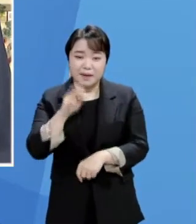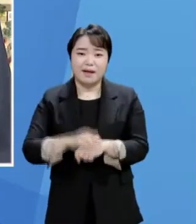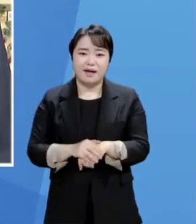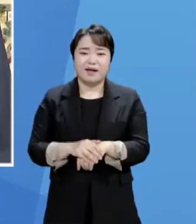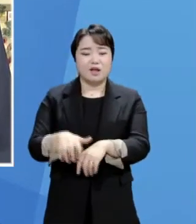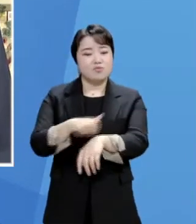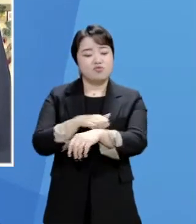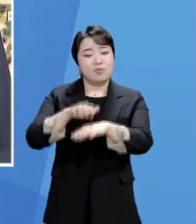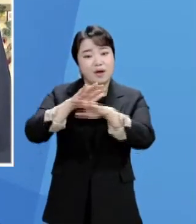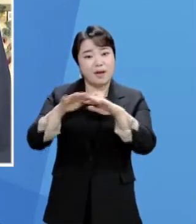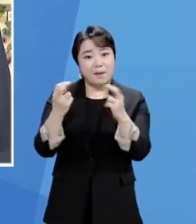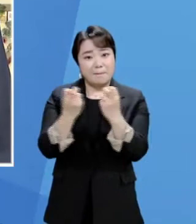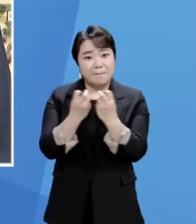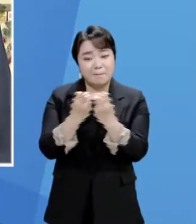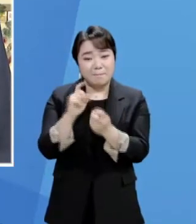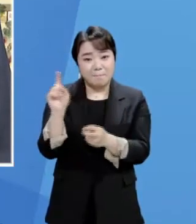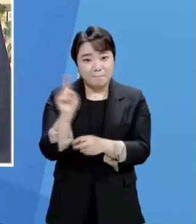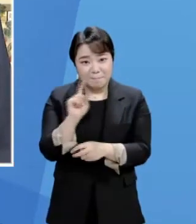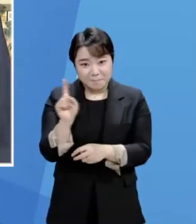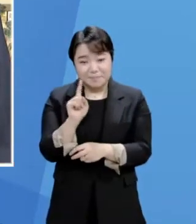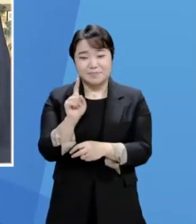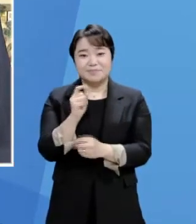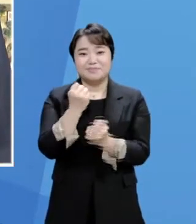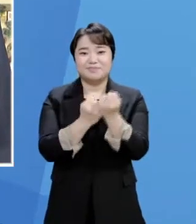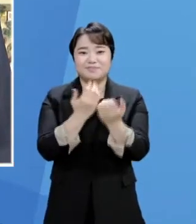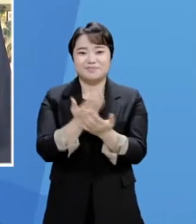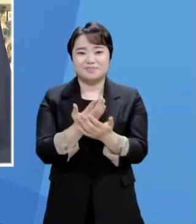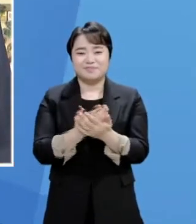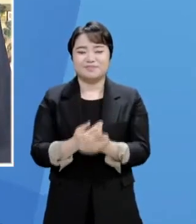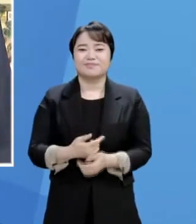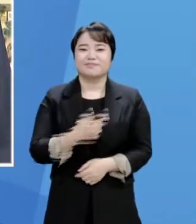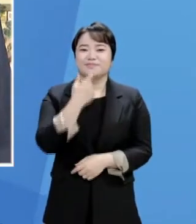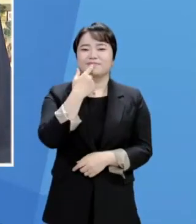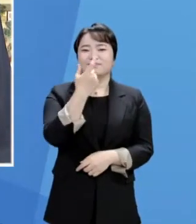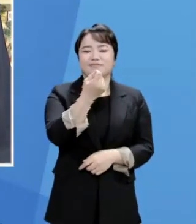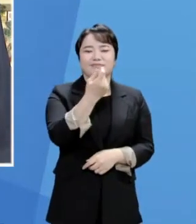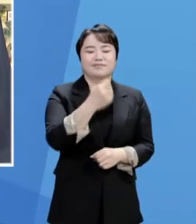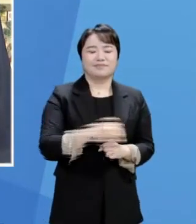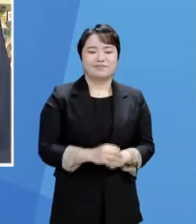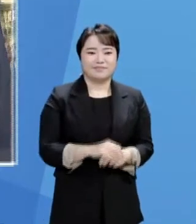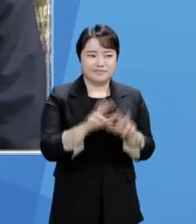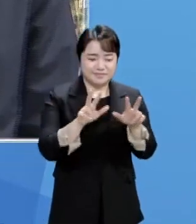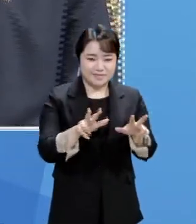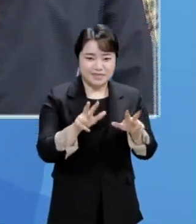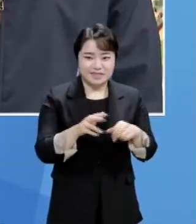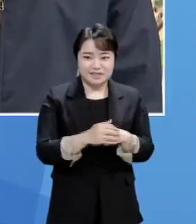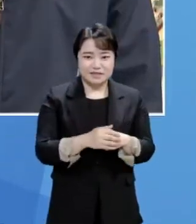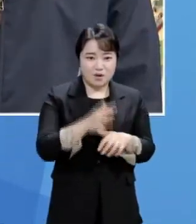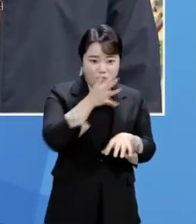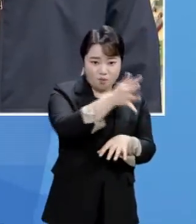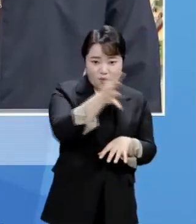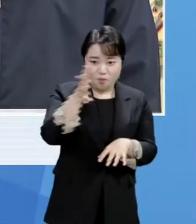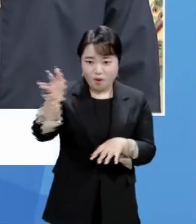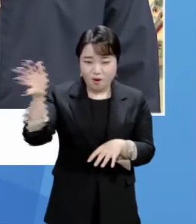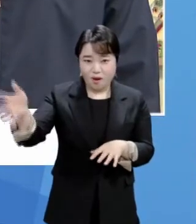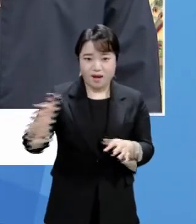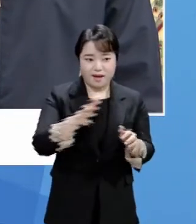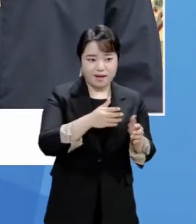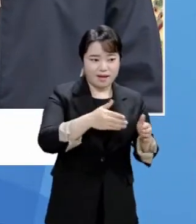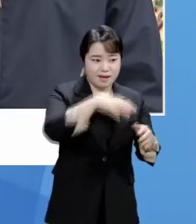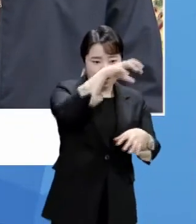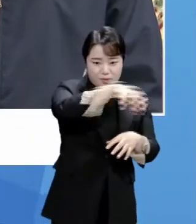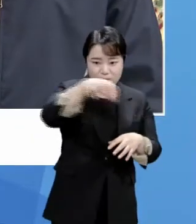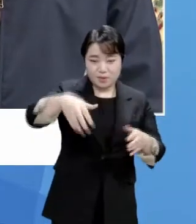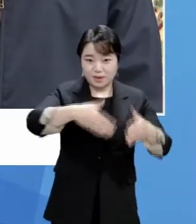이 불편 해소는 어떻게 처리하실 계획이실까요? 그렇습니다. 저희들이 이 과를 배치할 때도 이렇게